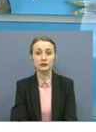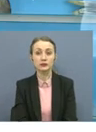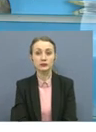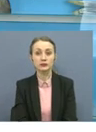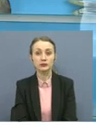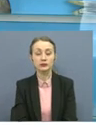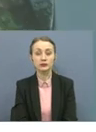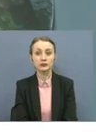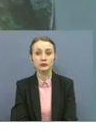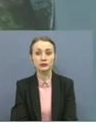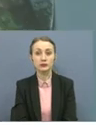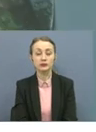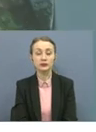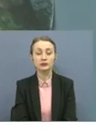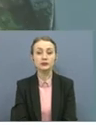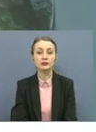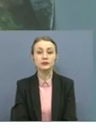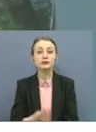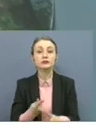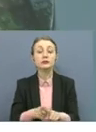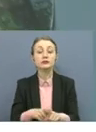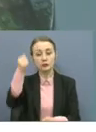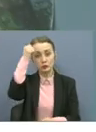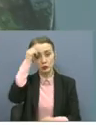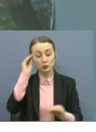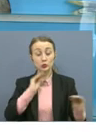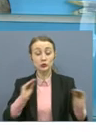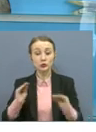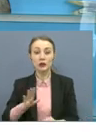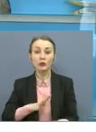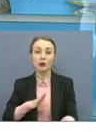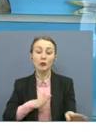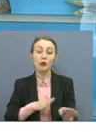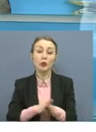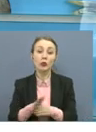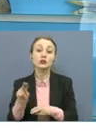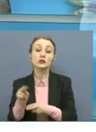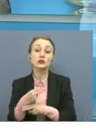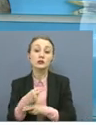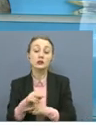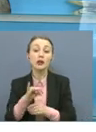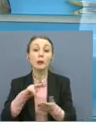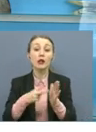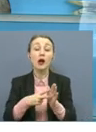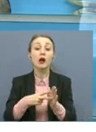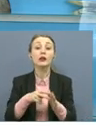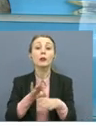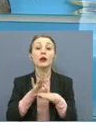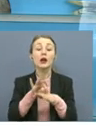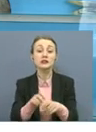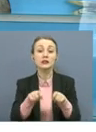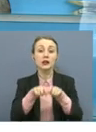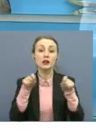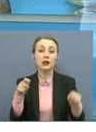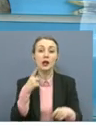Қазақстанның халық ақыны, 18-ші мектепте Қазақстанның халық жазушысы Сәкен Жүнісовтің